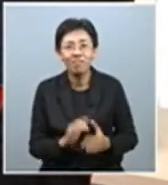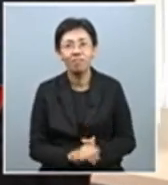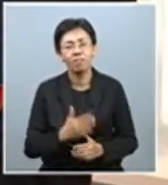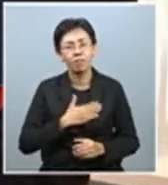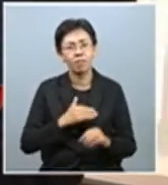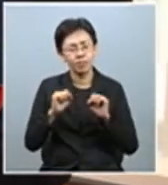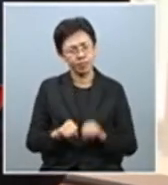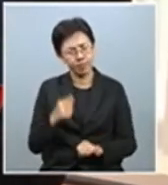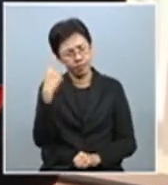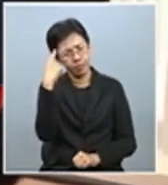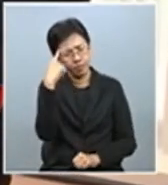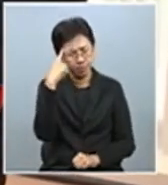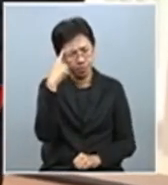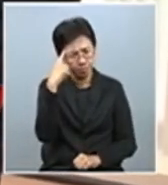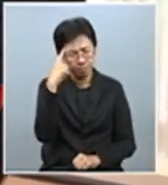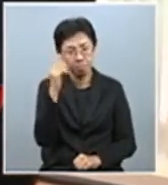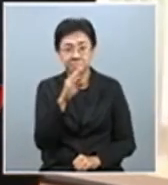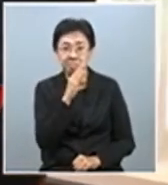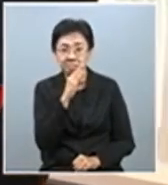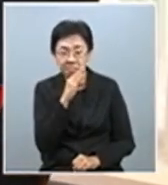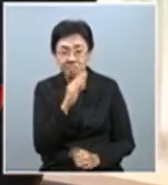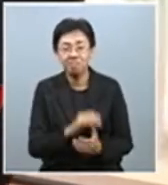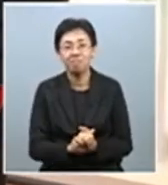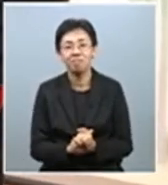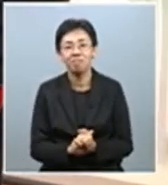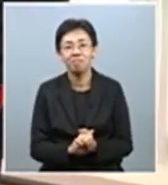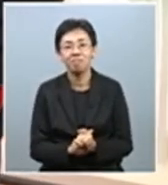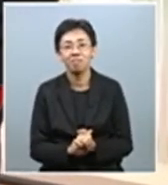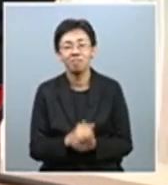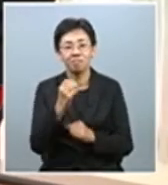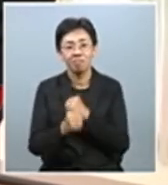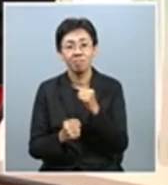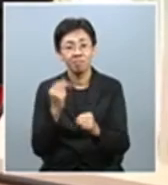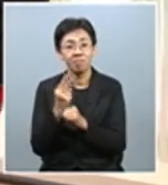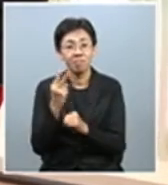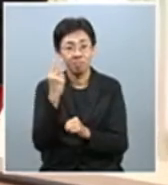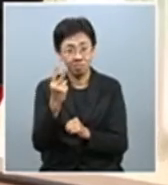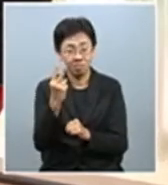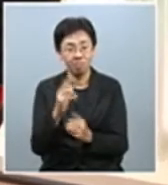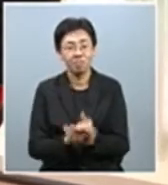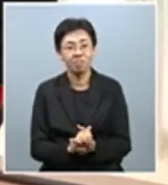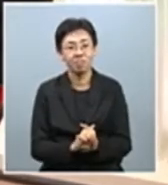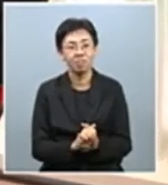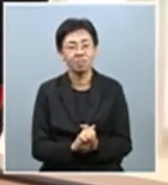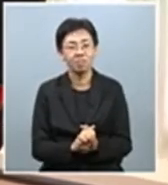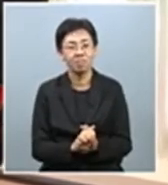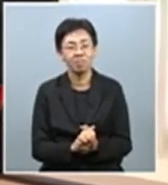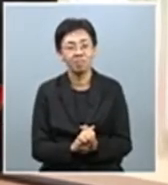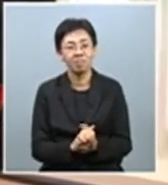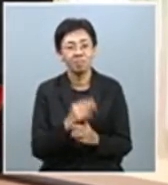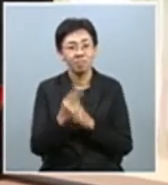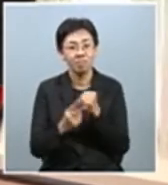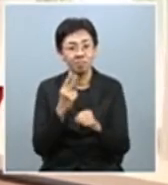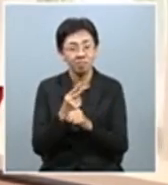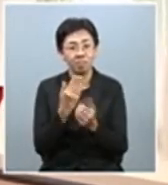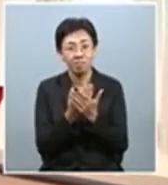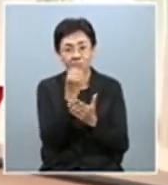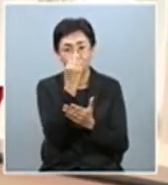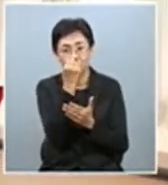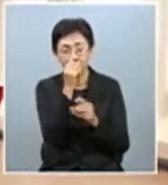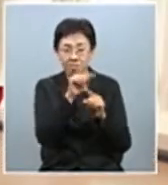ว่าในรอบ8ไตรมาสหรือว่าระยะเวลา2ปีเราจะมีการปรับลดหรือว่าคงอัตราดอกเบี้ยนโยบ